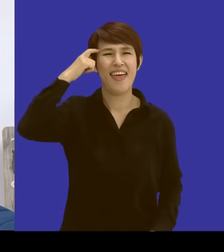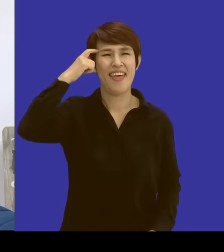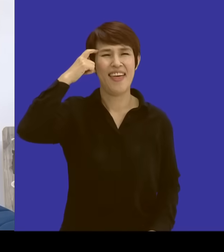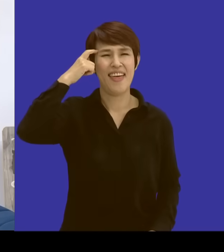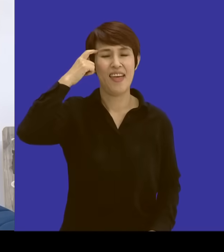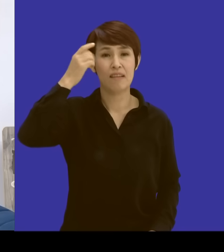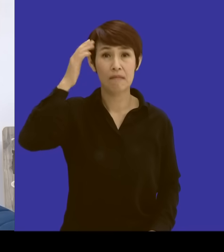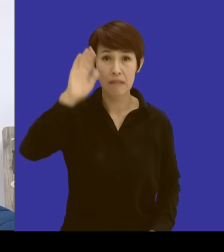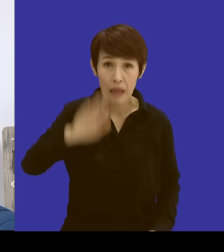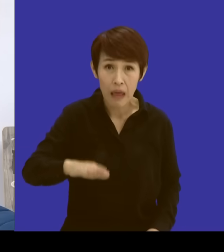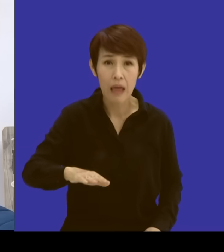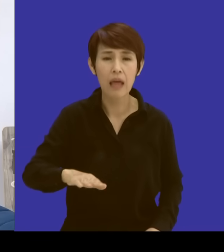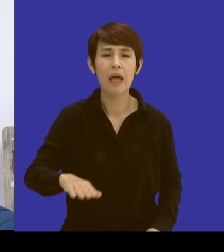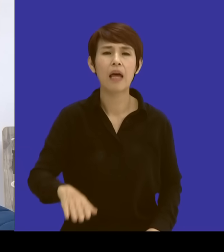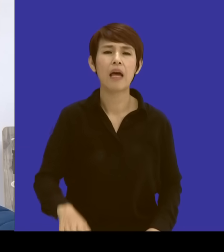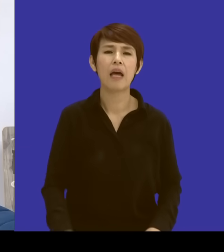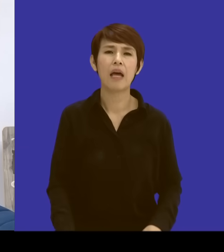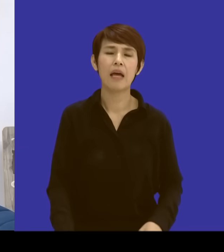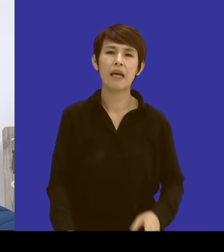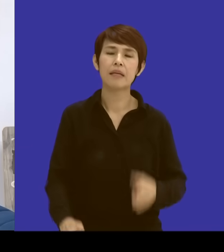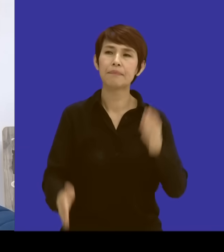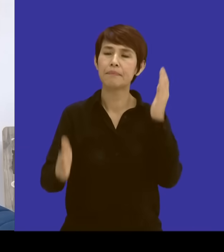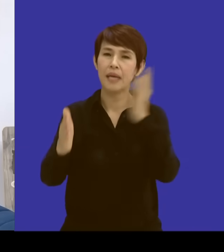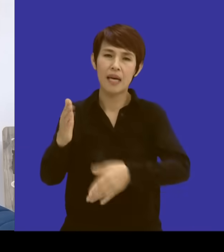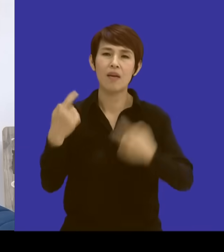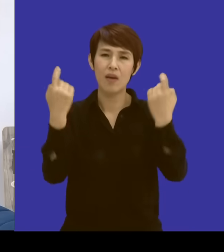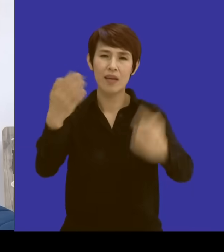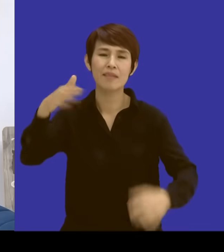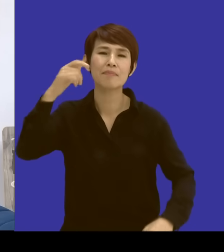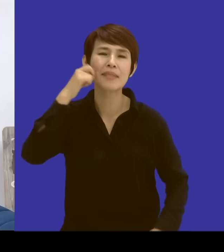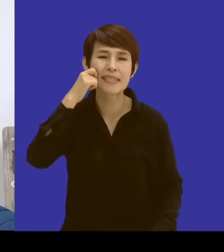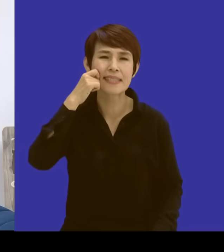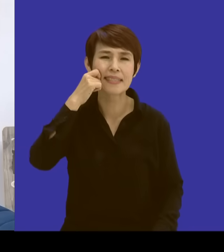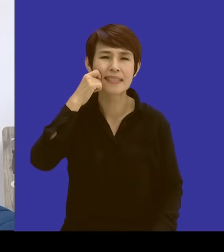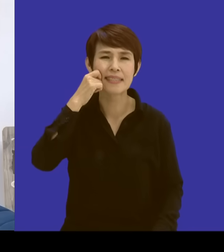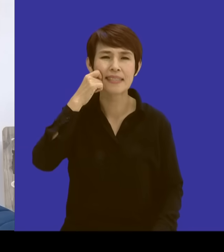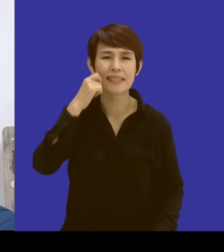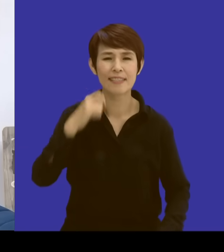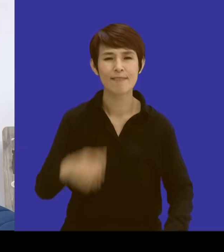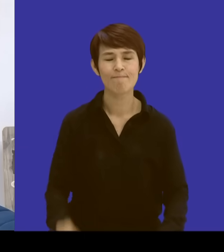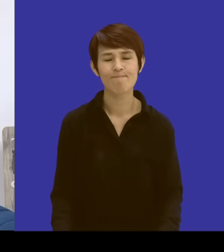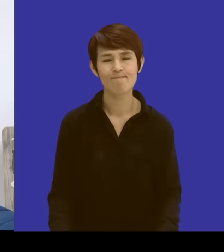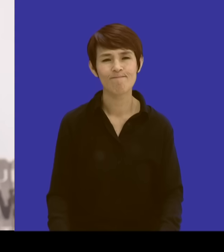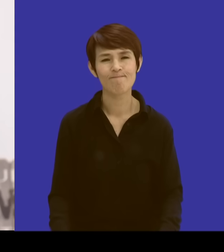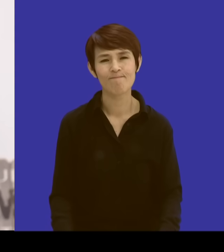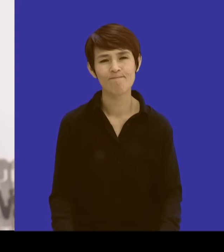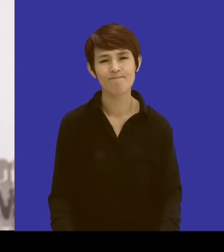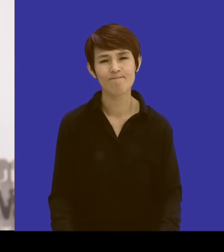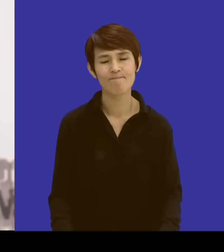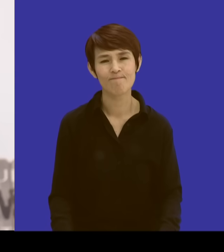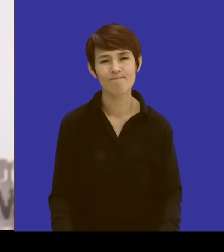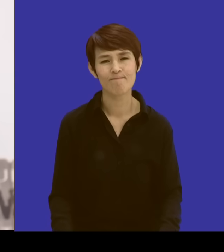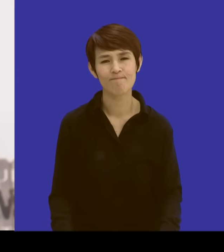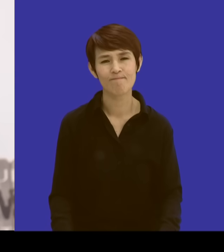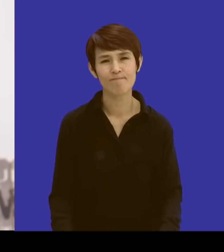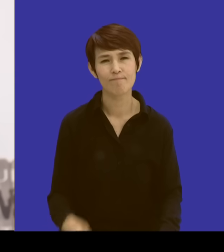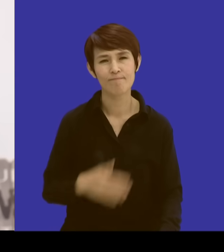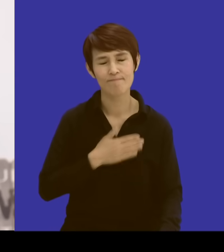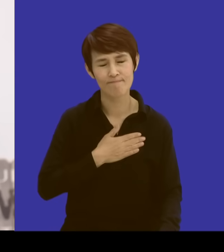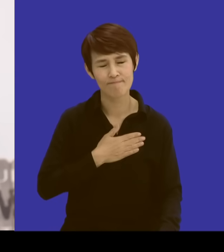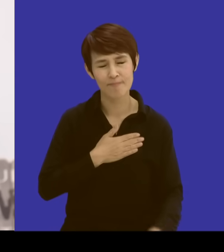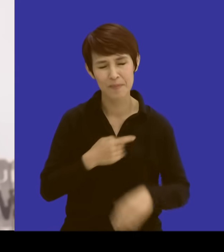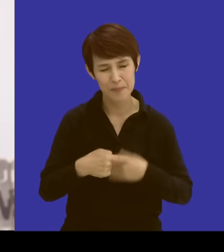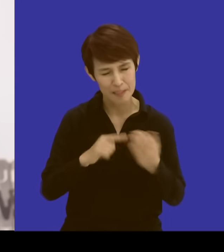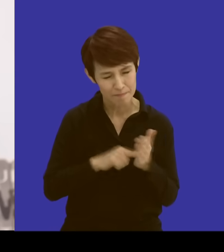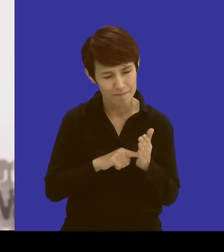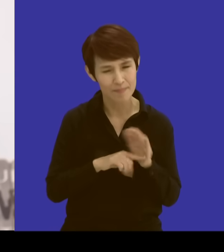이런 생각했는데 그런 것도 못 해본 이제 제가 생각이 나면서 비로소 저와 화해가